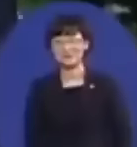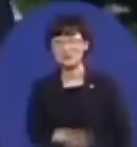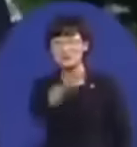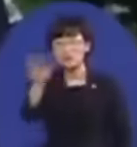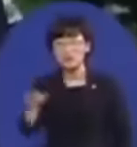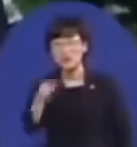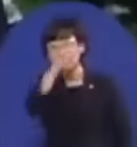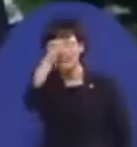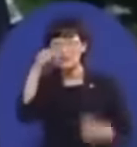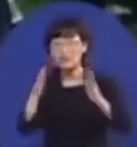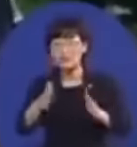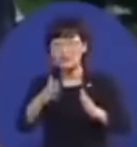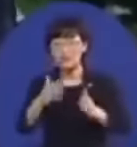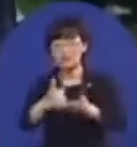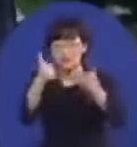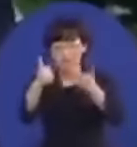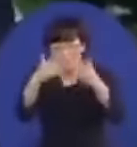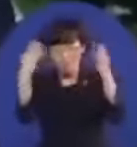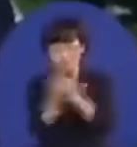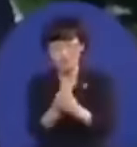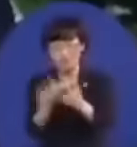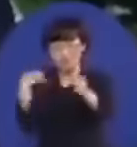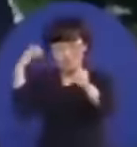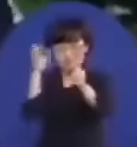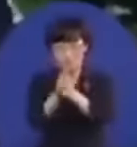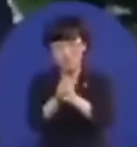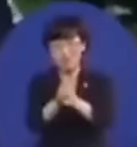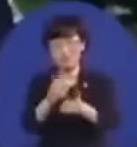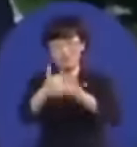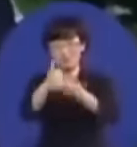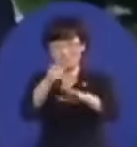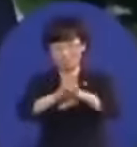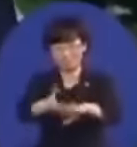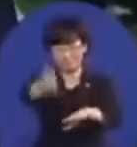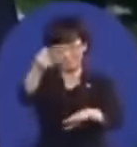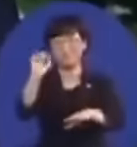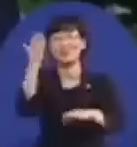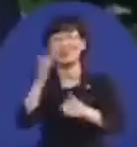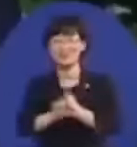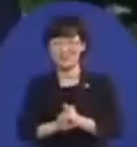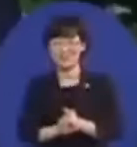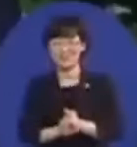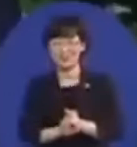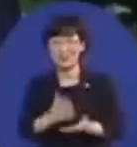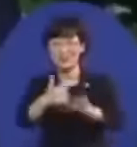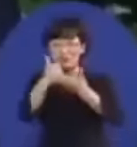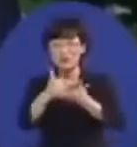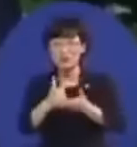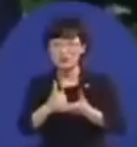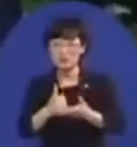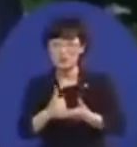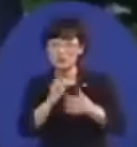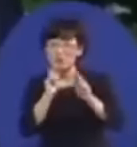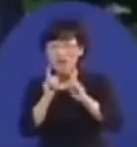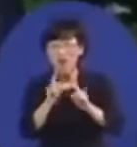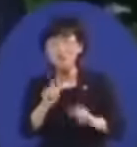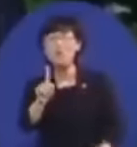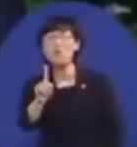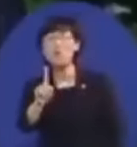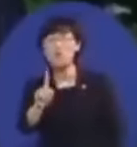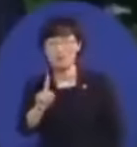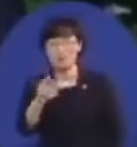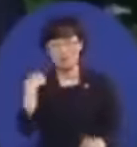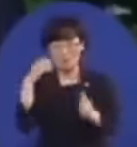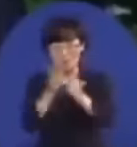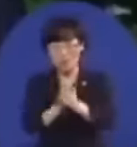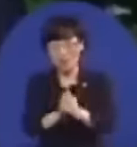우리의 일생을 주님께 완전히 내놓으면 완전히 주님이 책임지는 것입니다. 그런데 말이 그렇지 내놓는다는